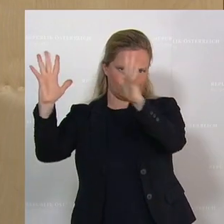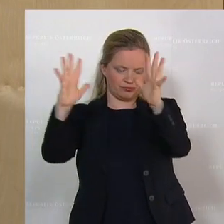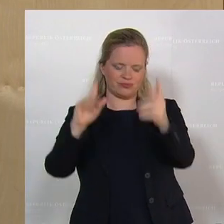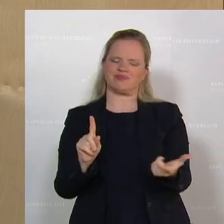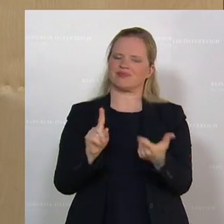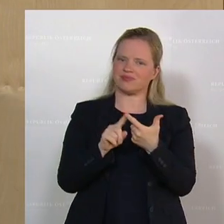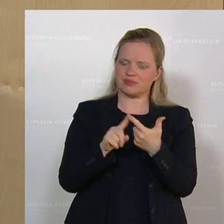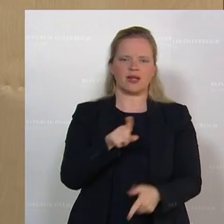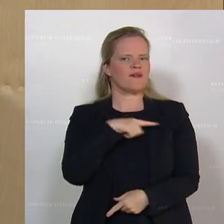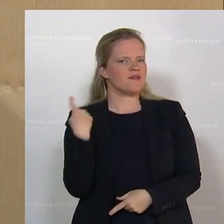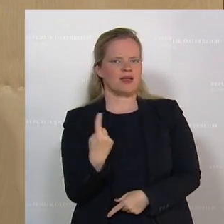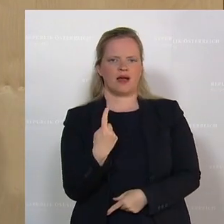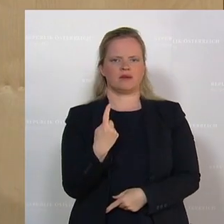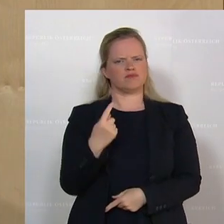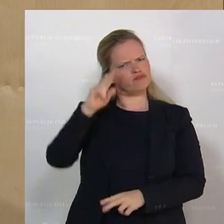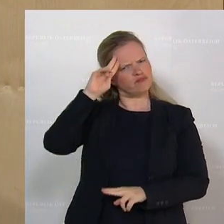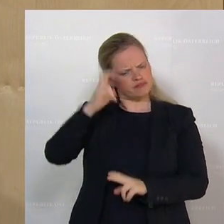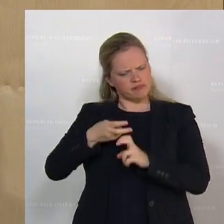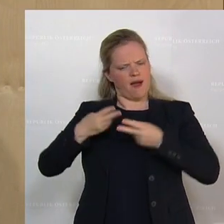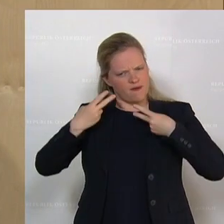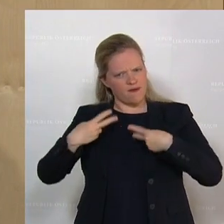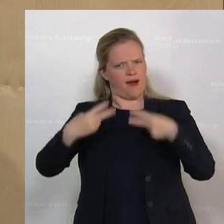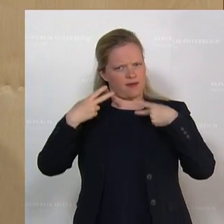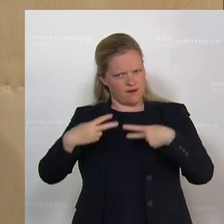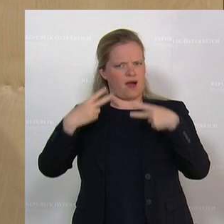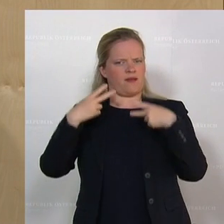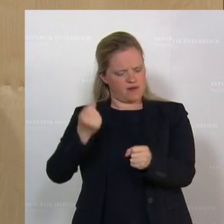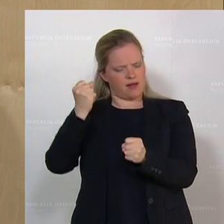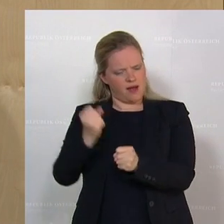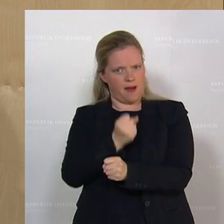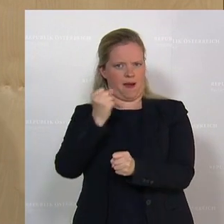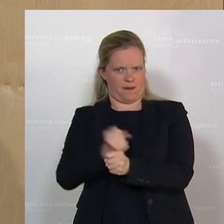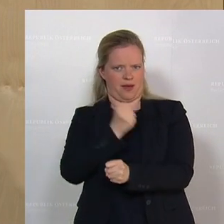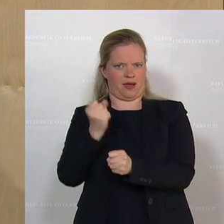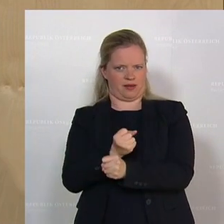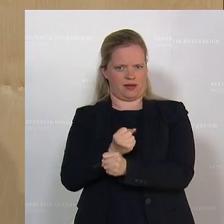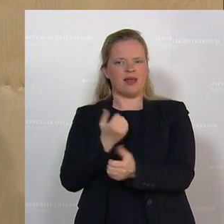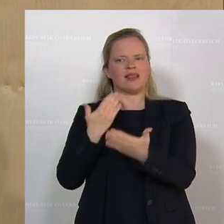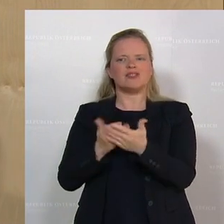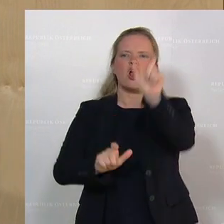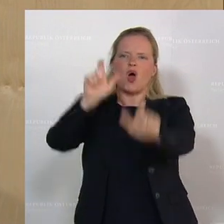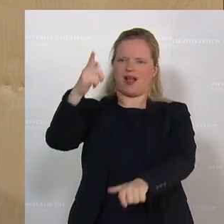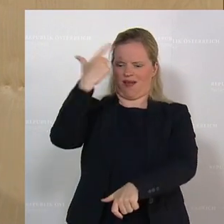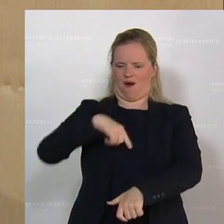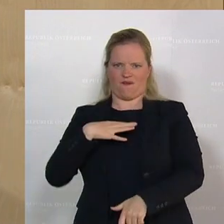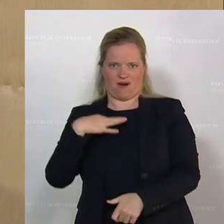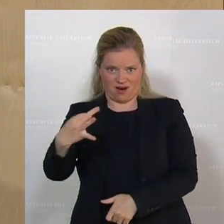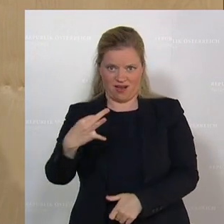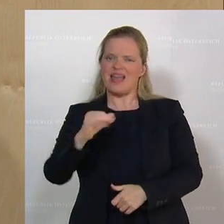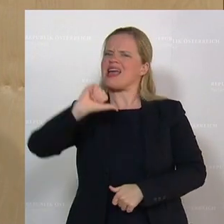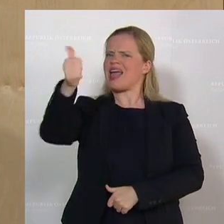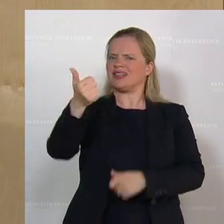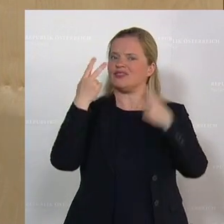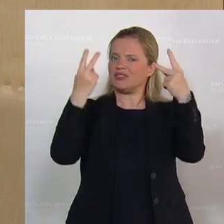uns auch sicherlich nicht davon abbringen lassen, daran zu arbeiten, wofür wir gewählt sind, nämlich im Moment die Pandemie